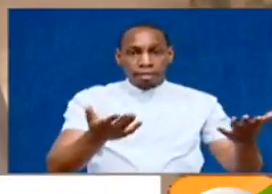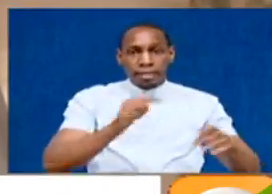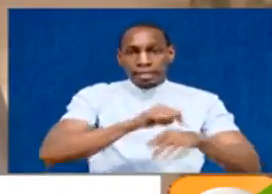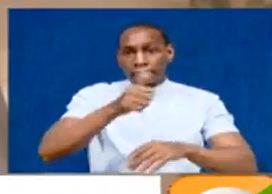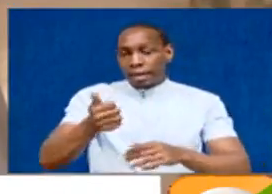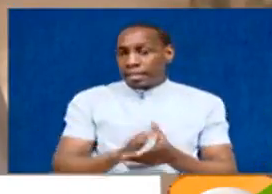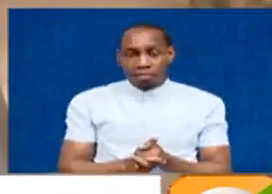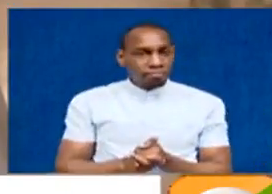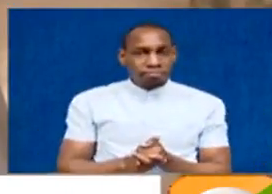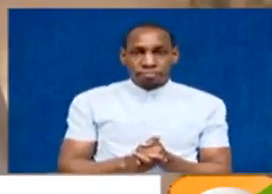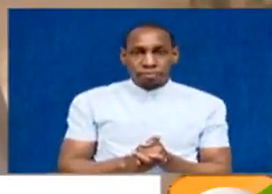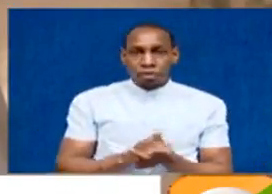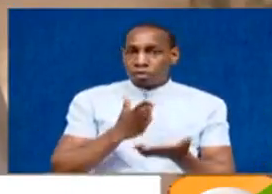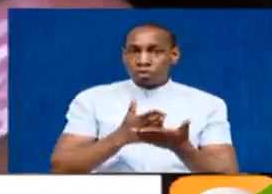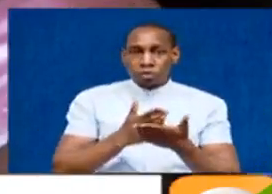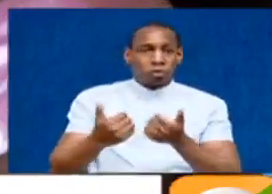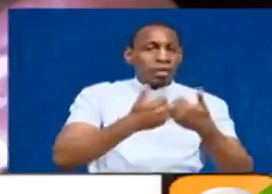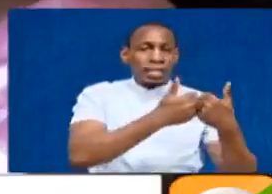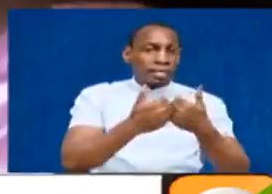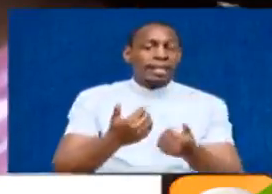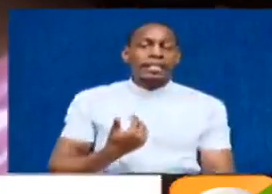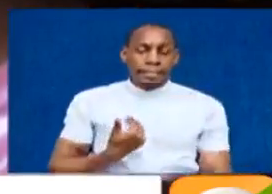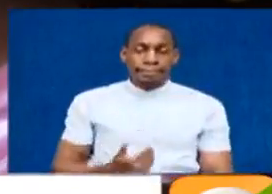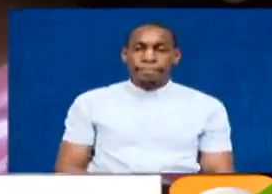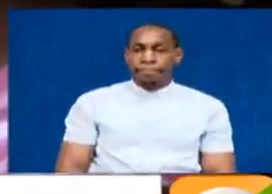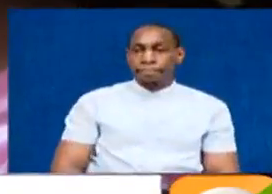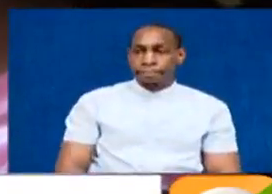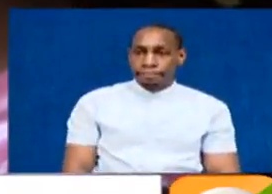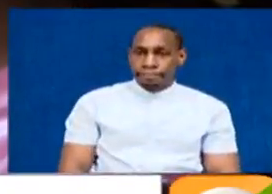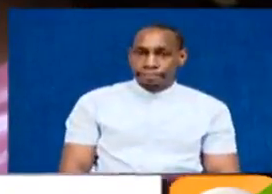wakati mwingine tunakuwa tunapiga kumbo kidogo.